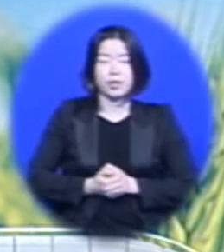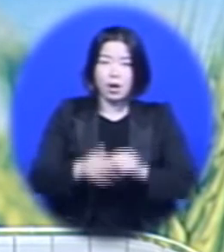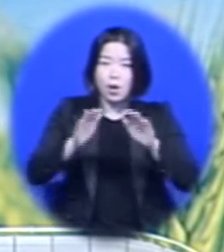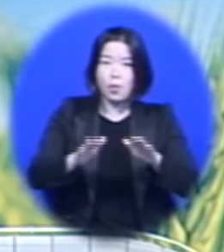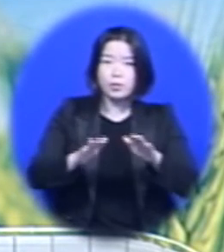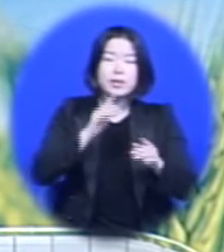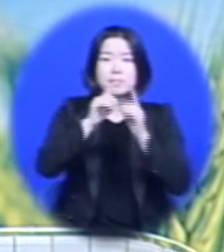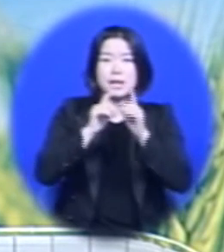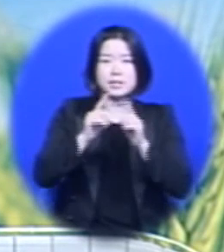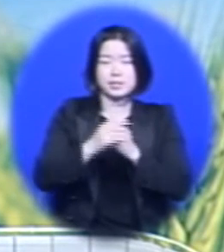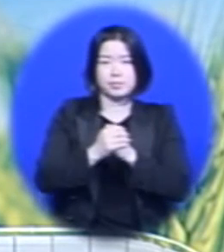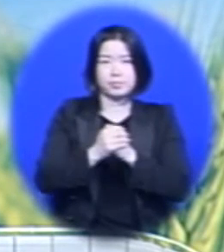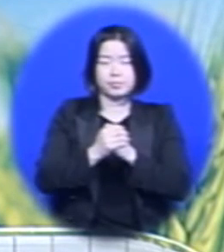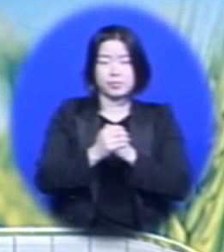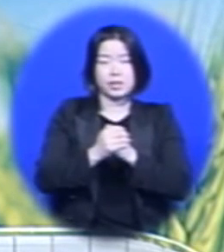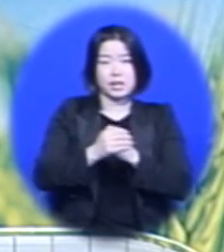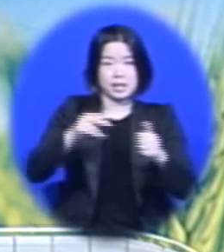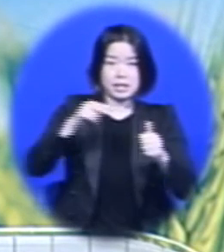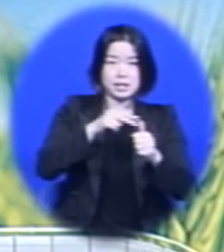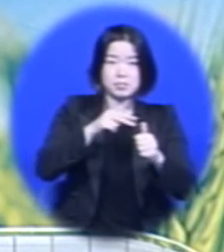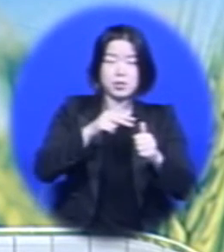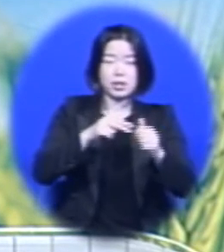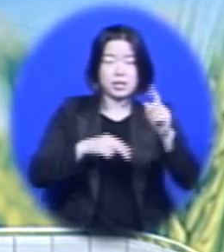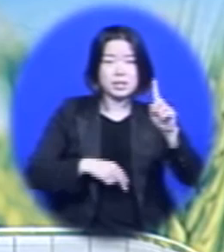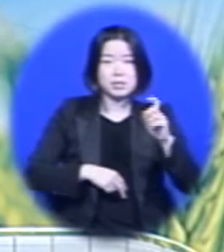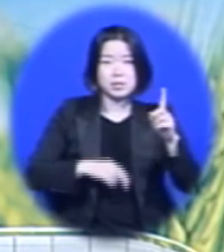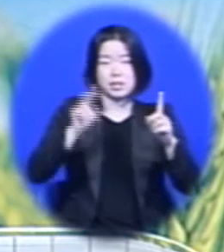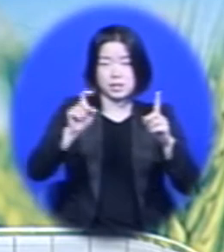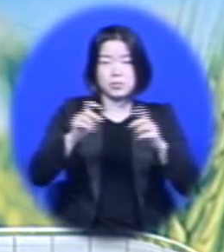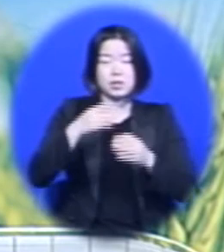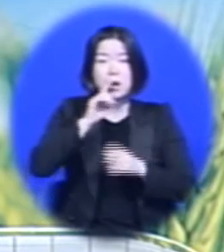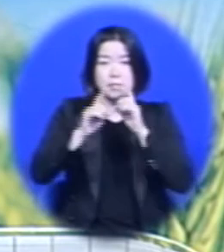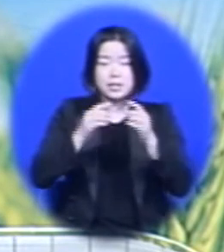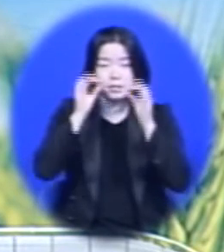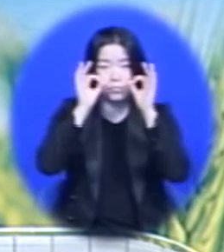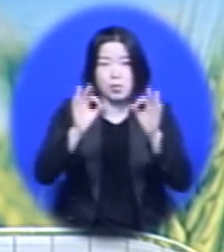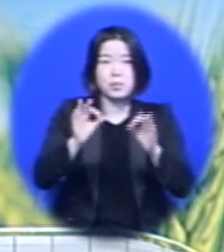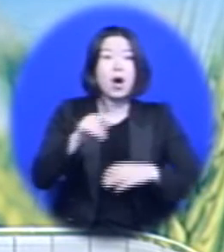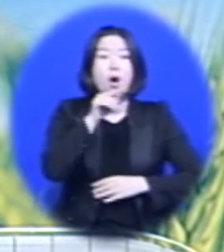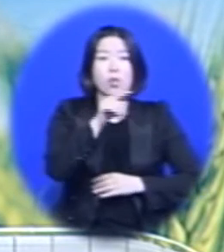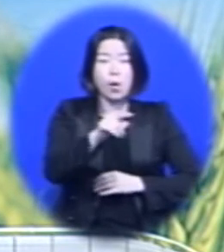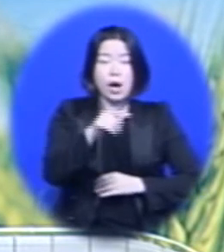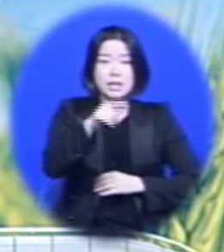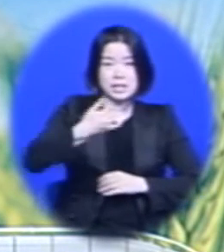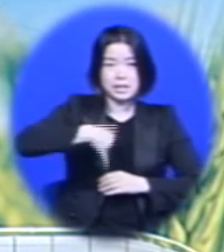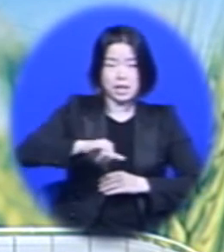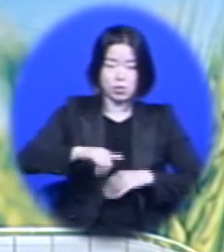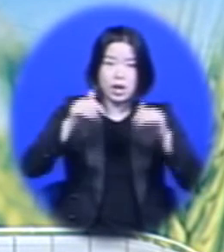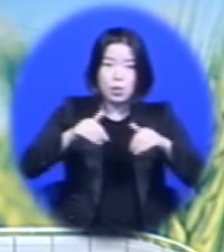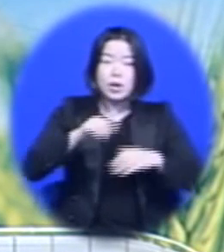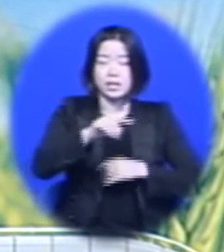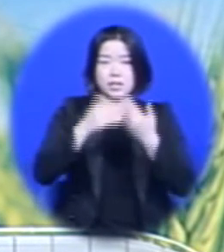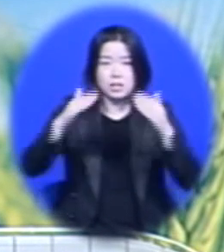오늘 말씀 신명기 16장 11절 말씀에 보면 너와 내 자녀와 노비와 내 성중에